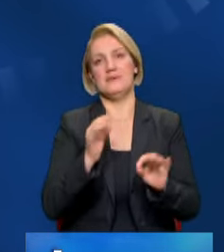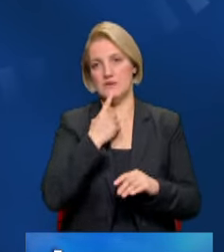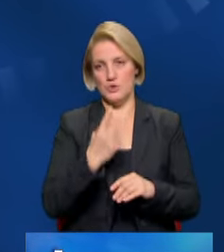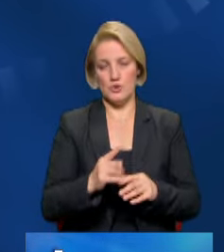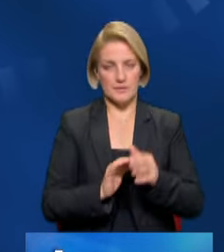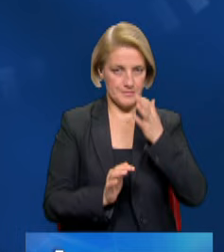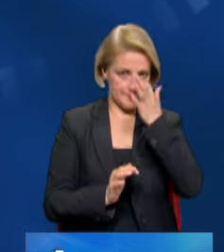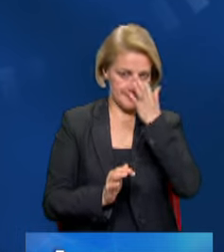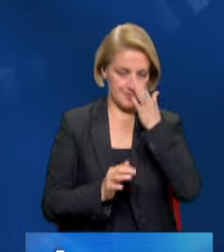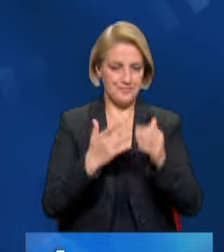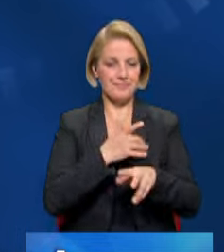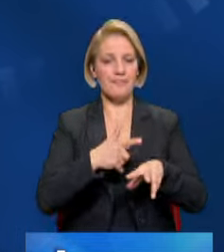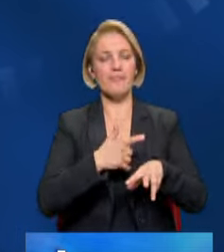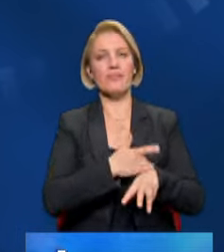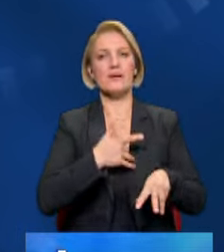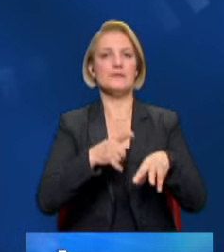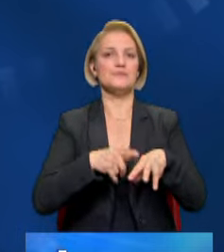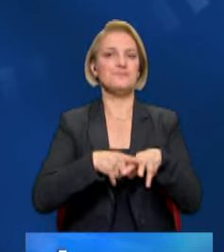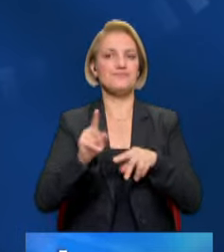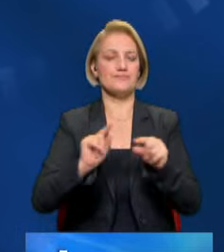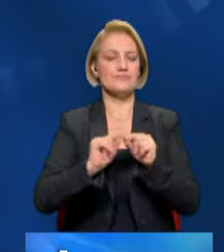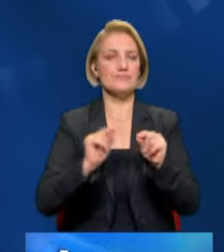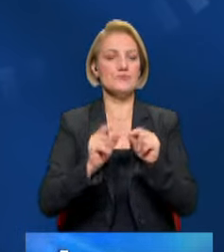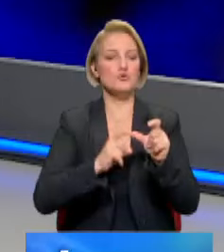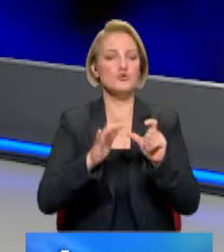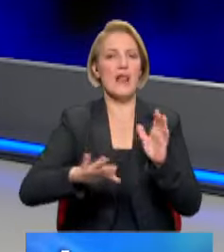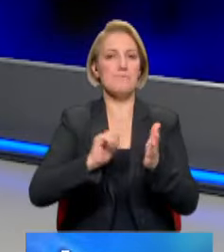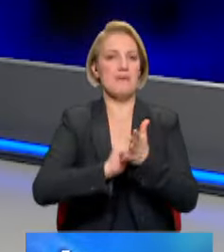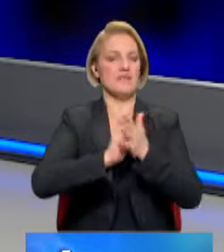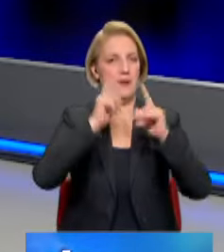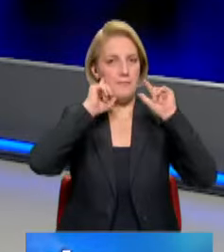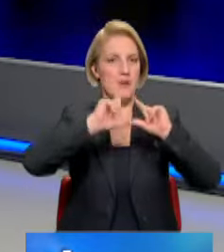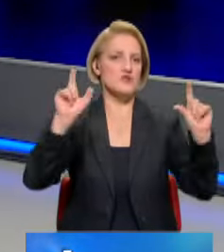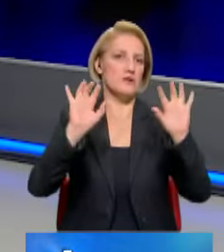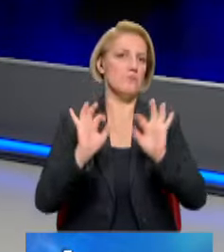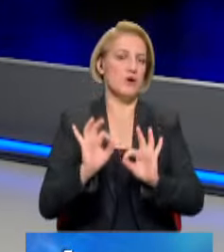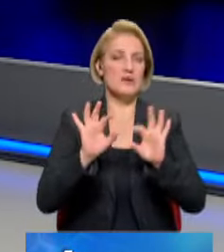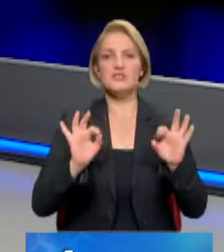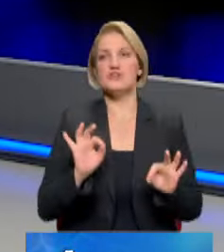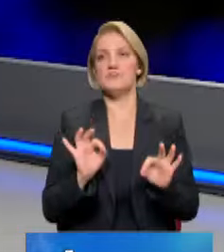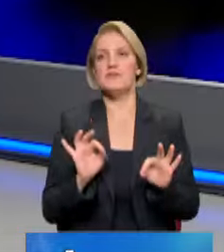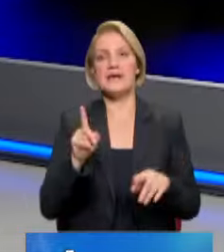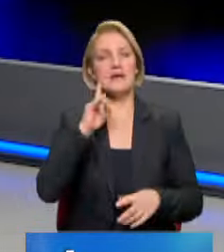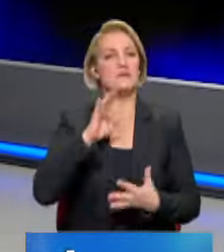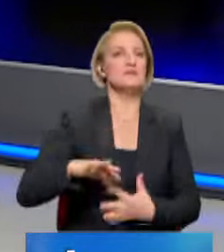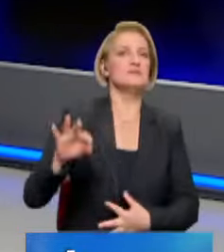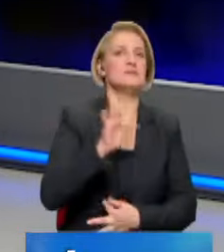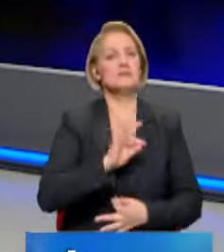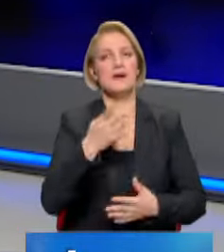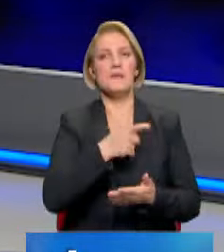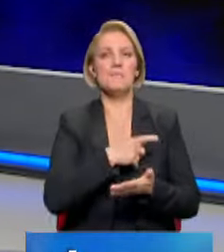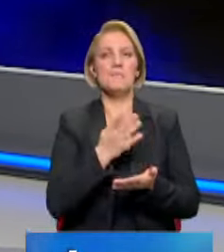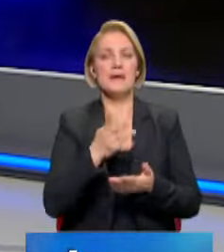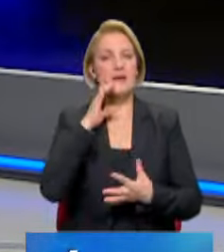diyor. Anadolu Ajansı Ekonomi Finans'ın sosyal medya manşeti de bu şekildeydi. Şimdi gelin bir de insanların geçim derdine